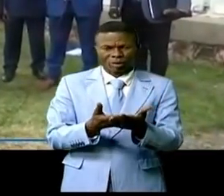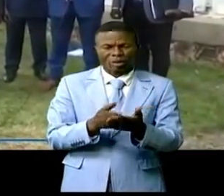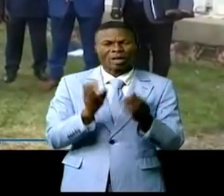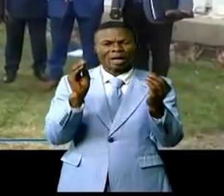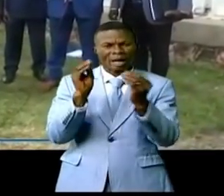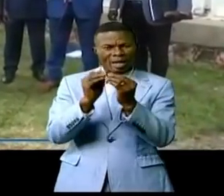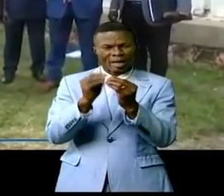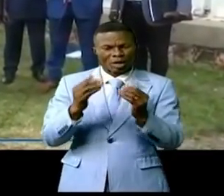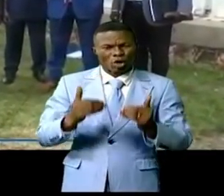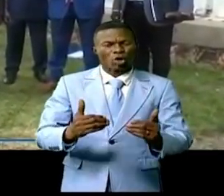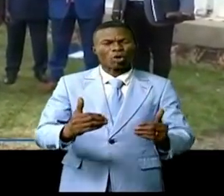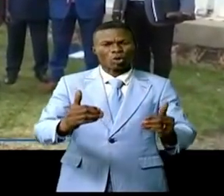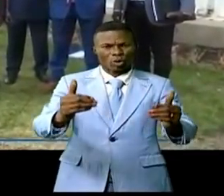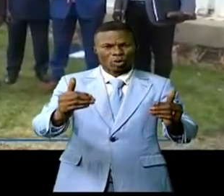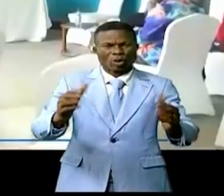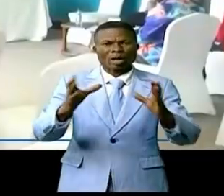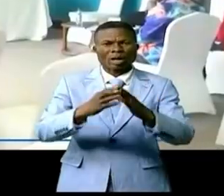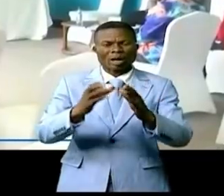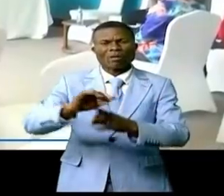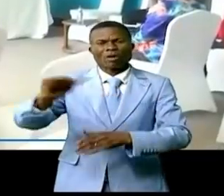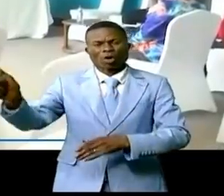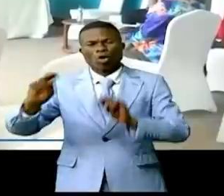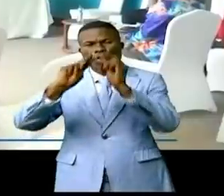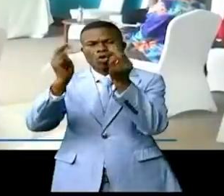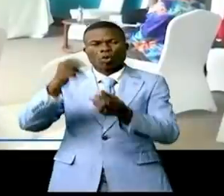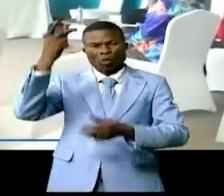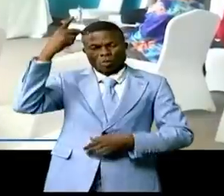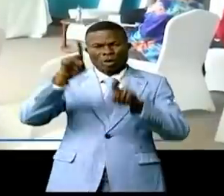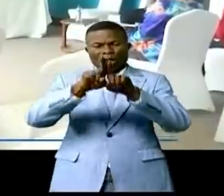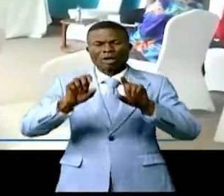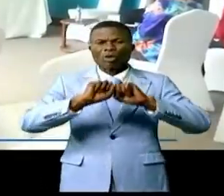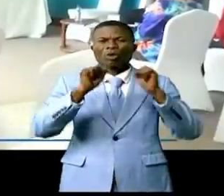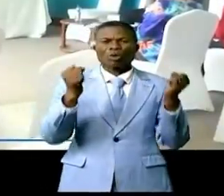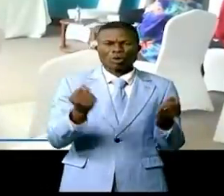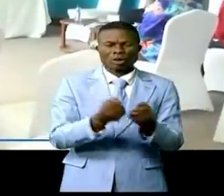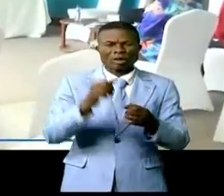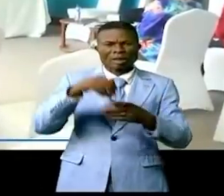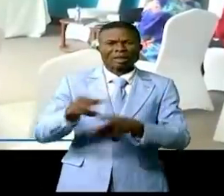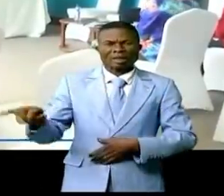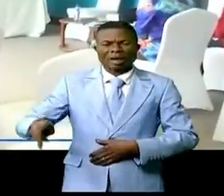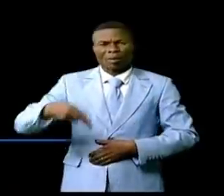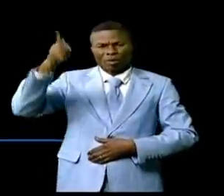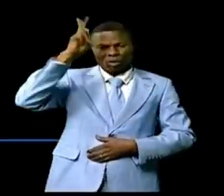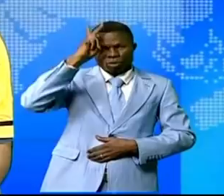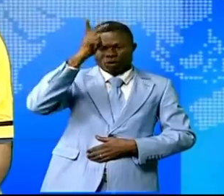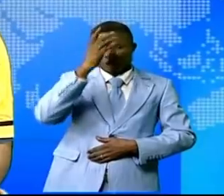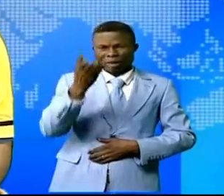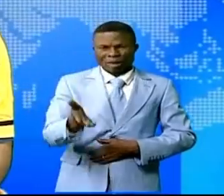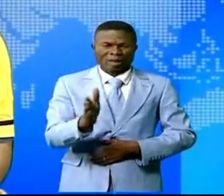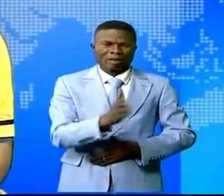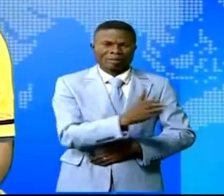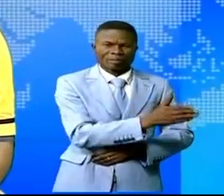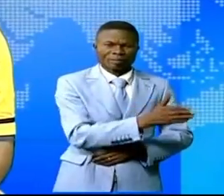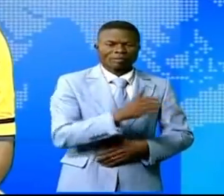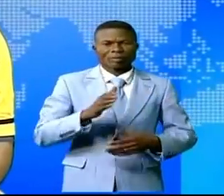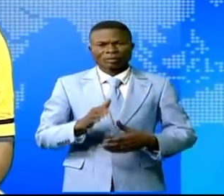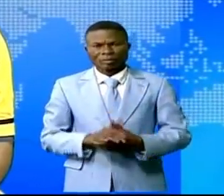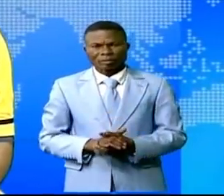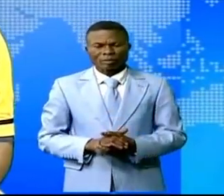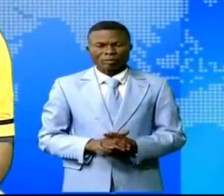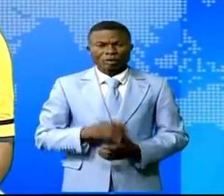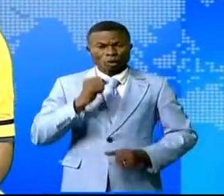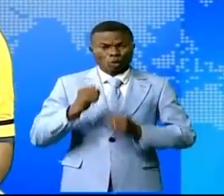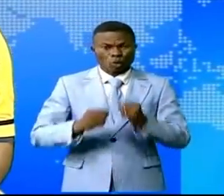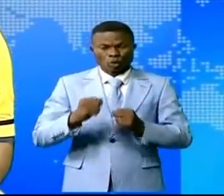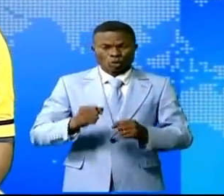vont se poursuivre avec les autres forces politiques et sociales de la province du Haut-Katanga. Les efforts